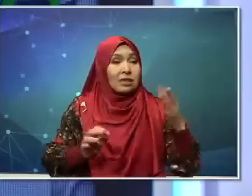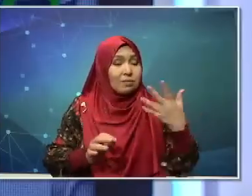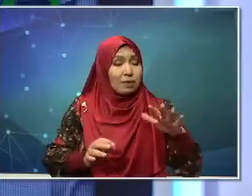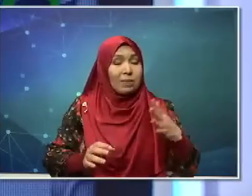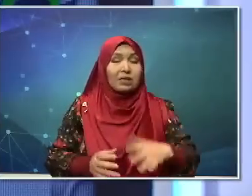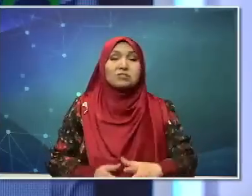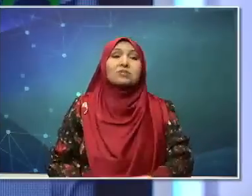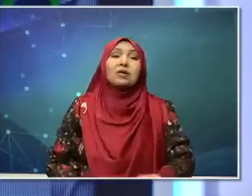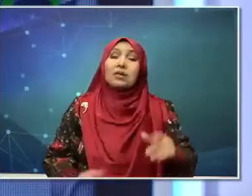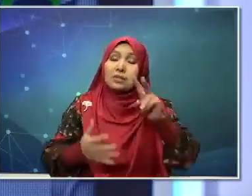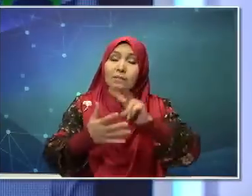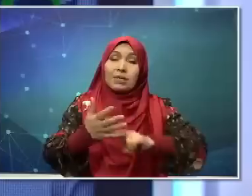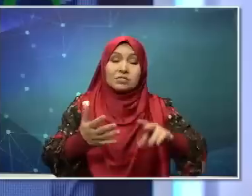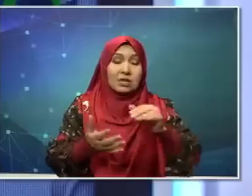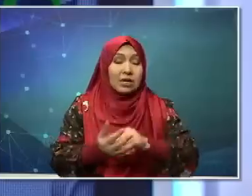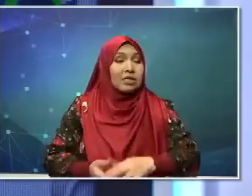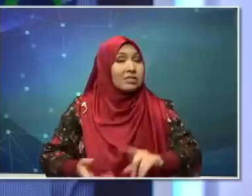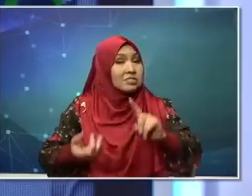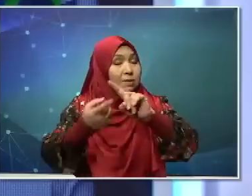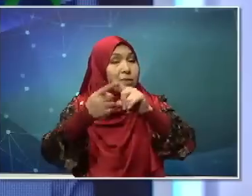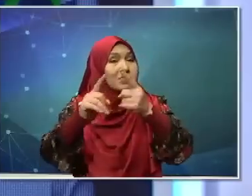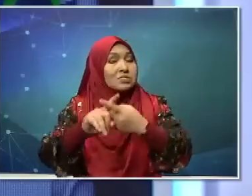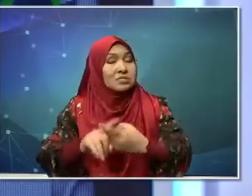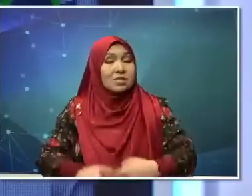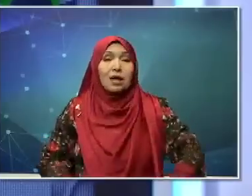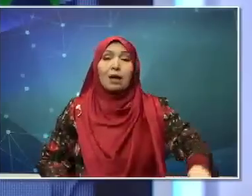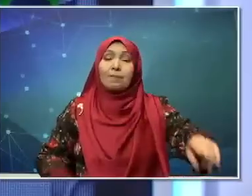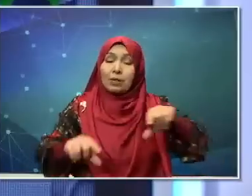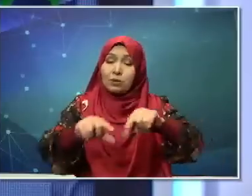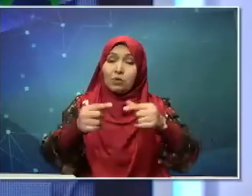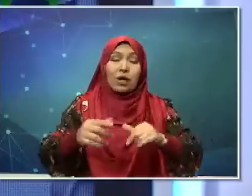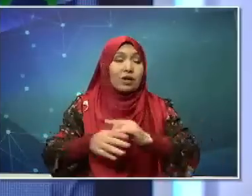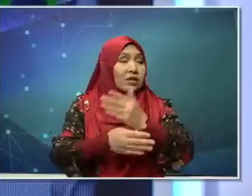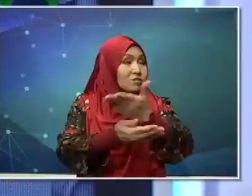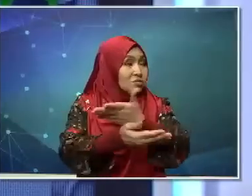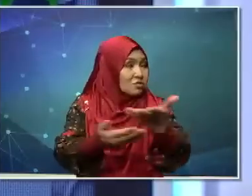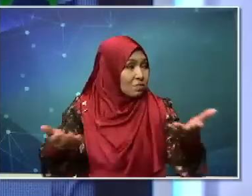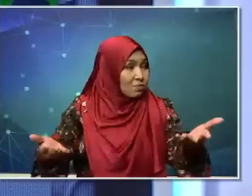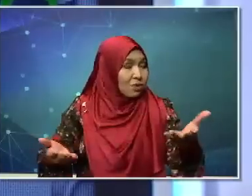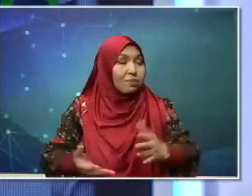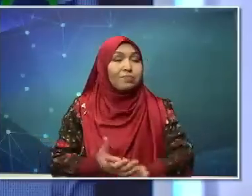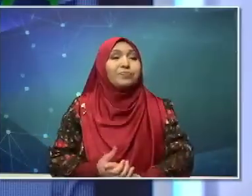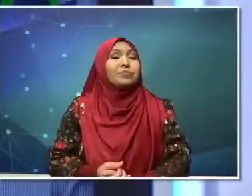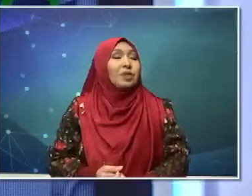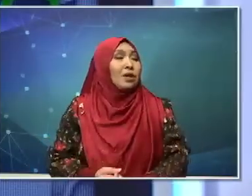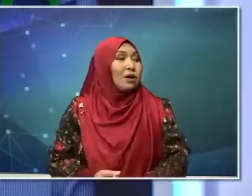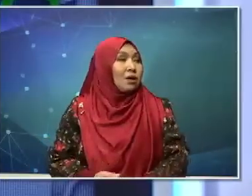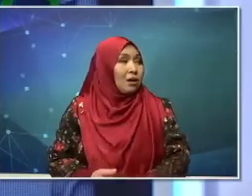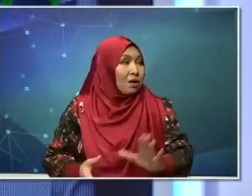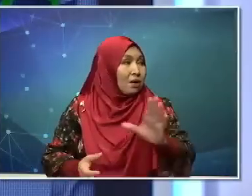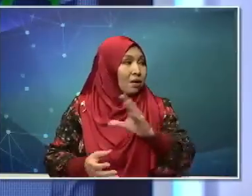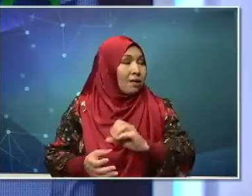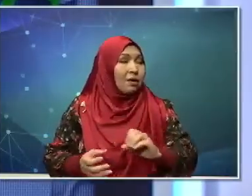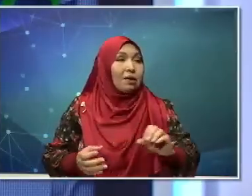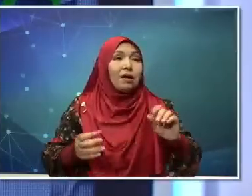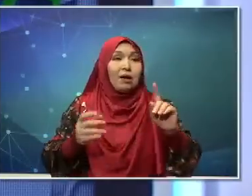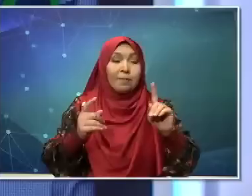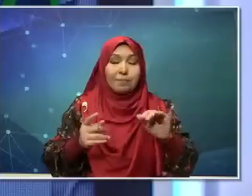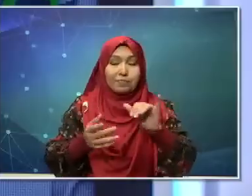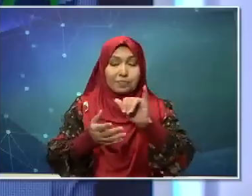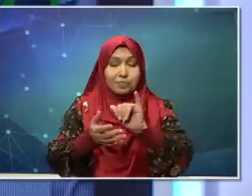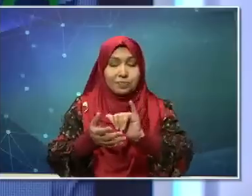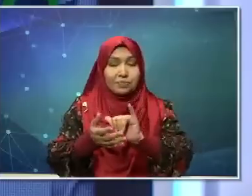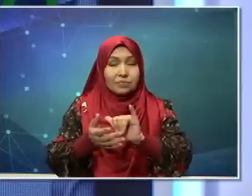sesuai basah bakwan kali Lemang Lemang yang special tuh mohon hello hello hello